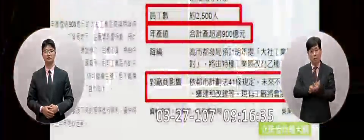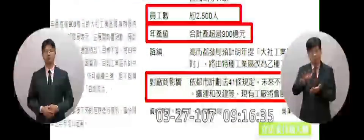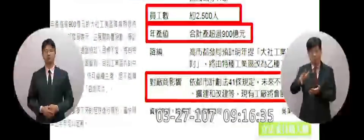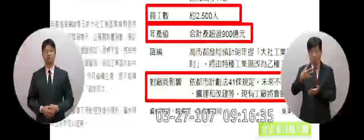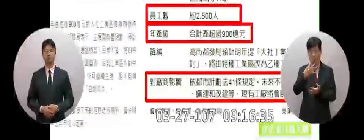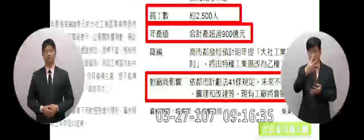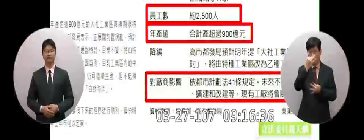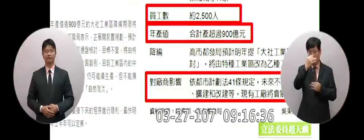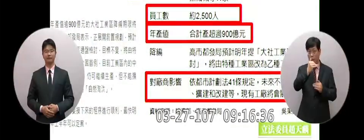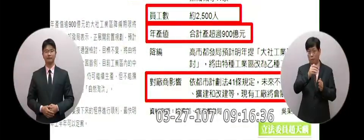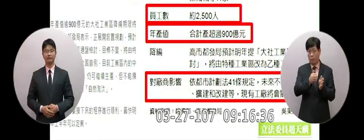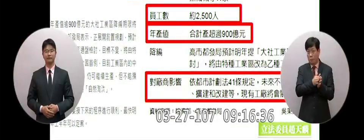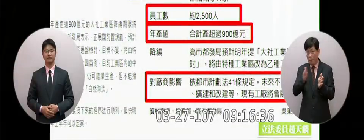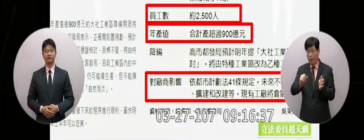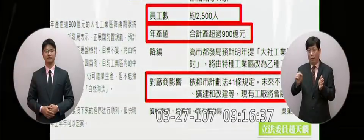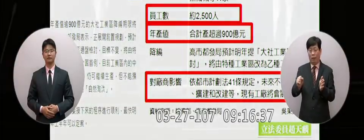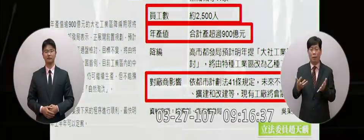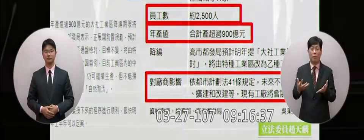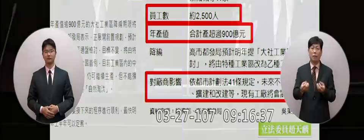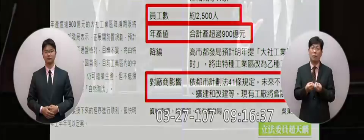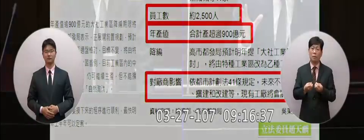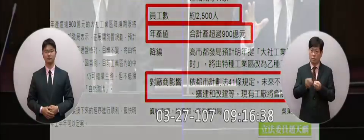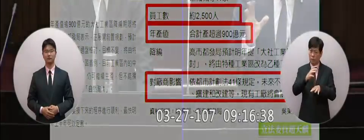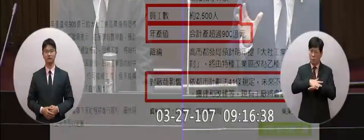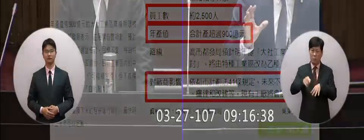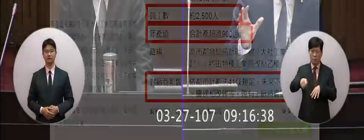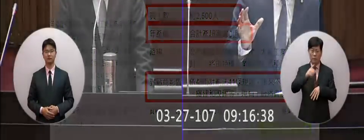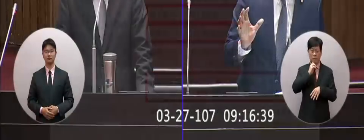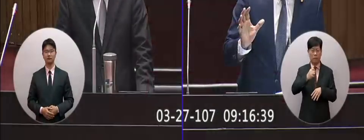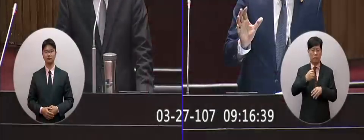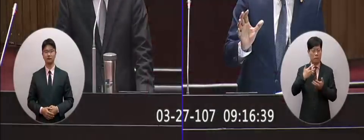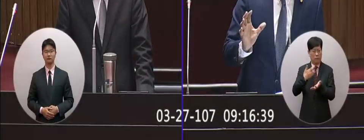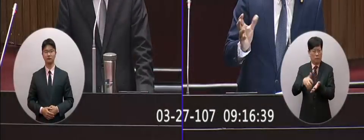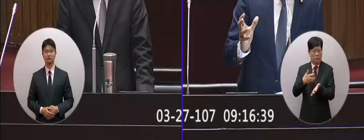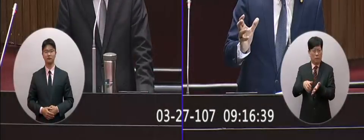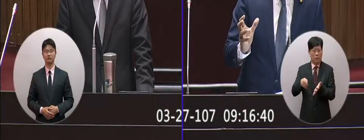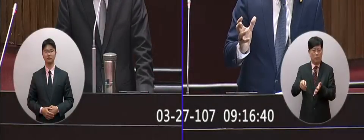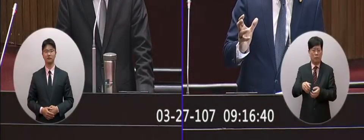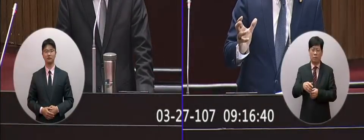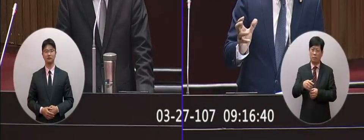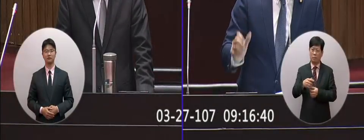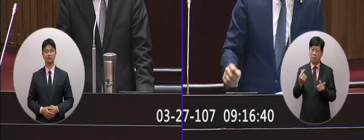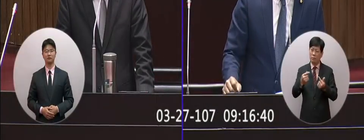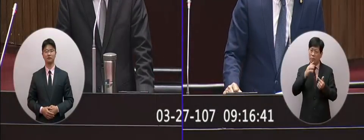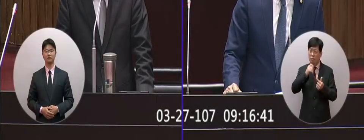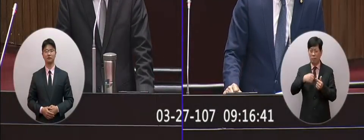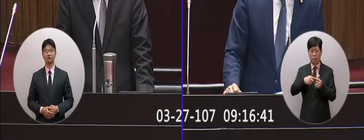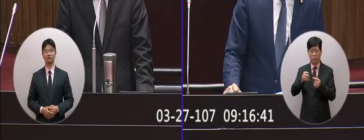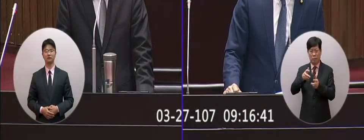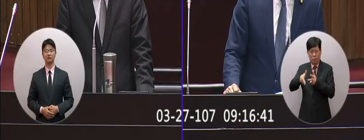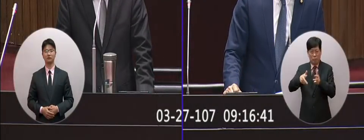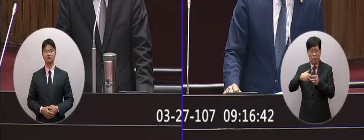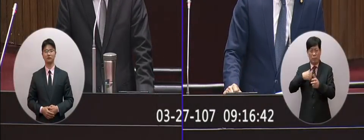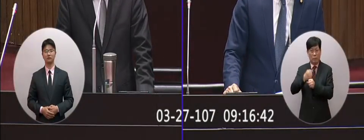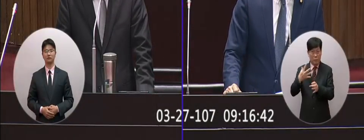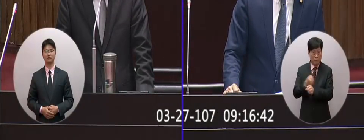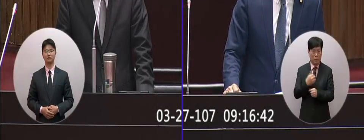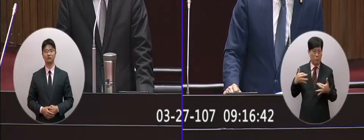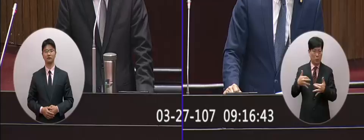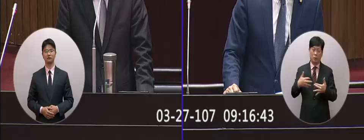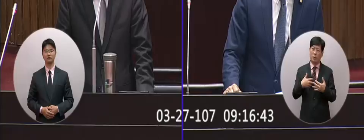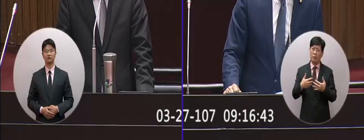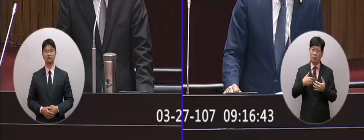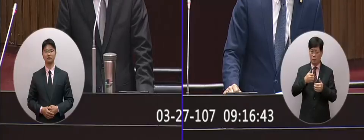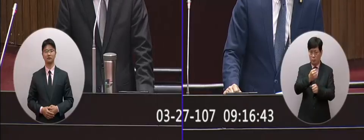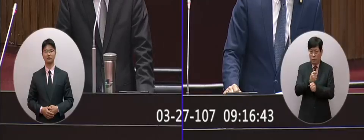间没有办法再让您回答，请特别注意这个问题，因为它会造成 很大量的这个可能是产业的冲击、失业的问题，所以